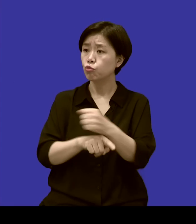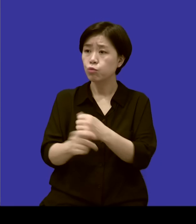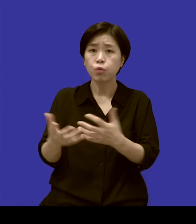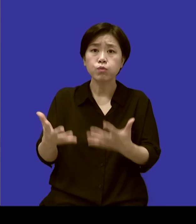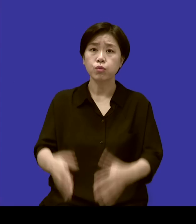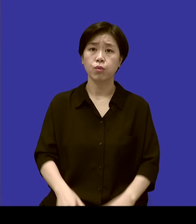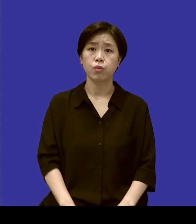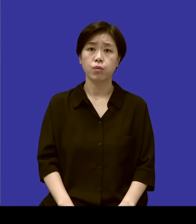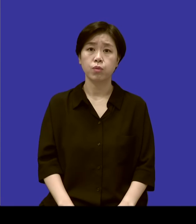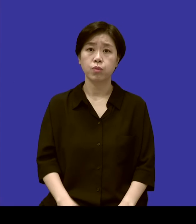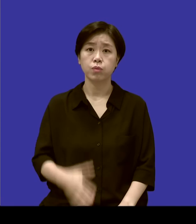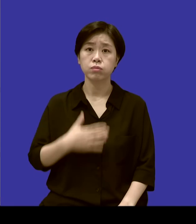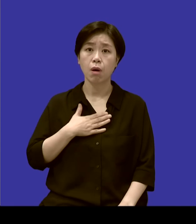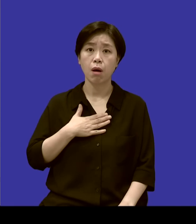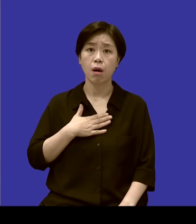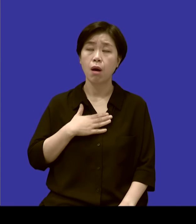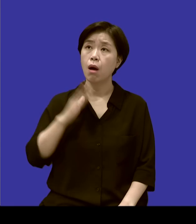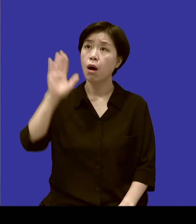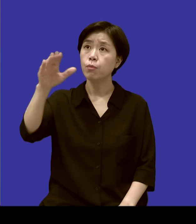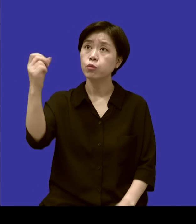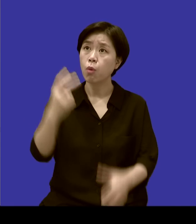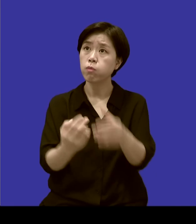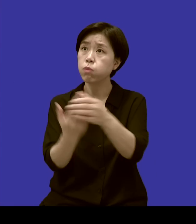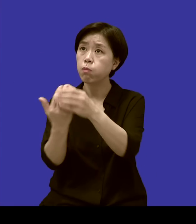또 다시 이런 일이 번복돼서